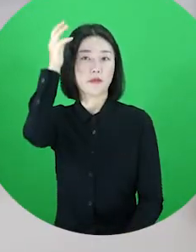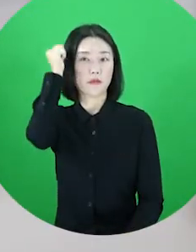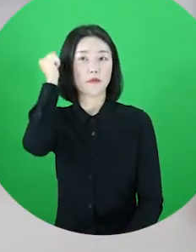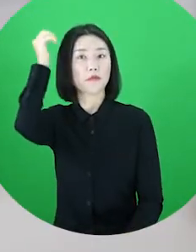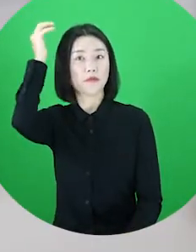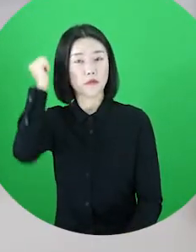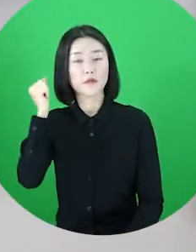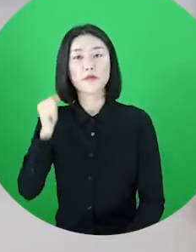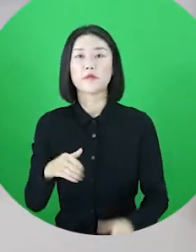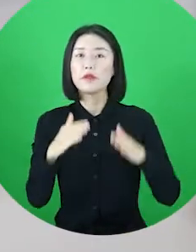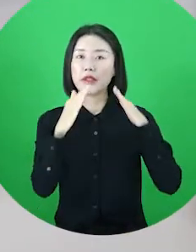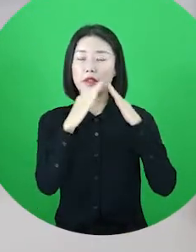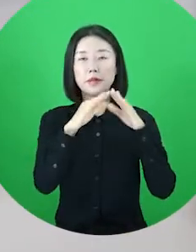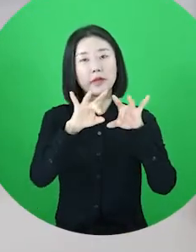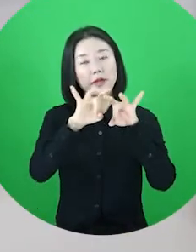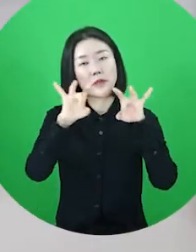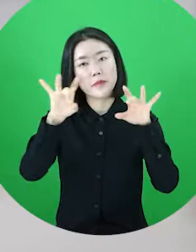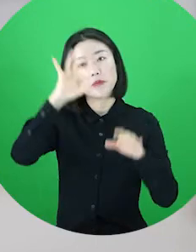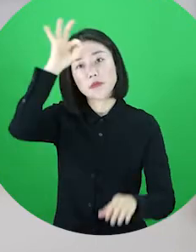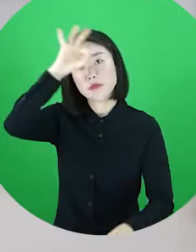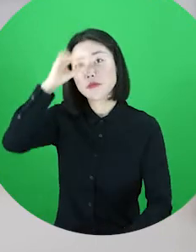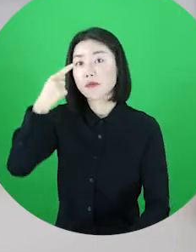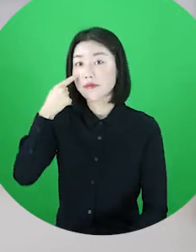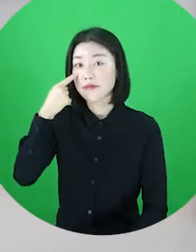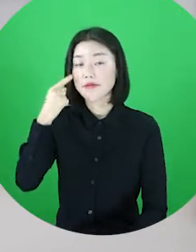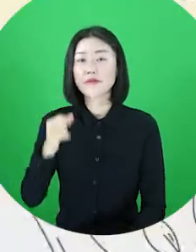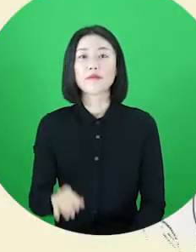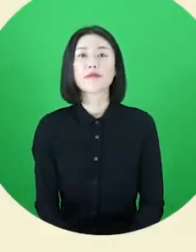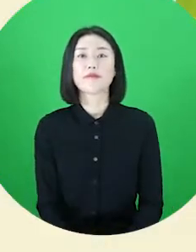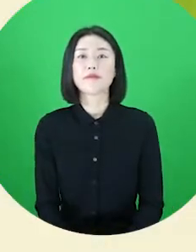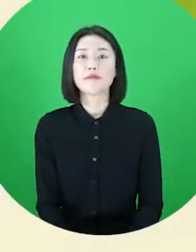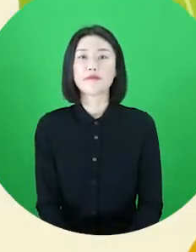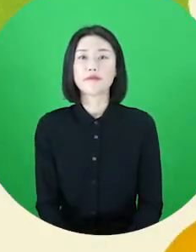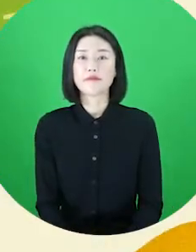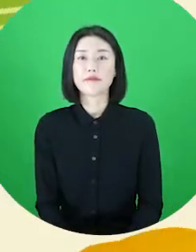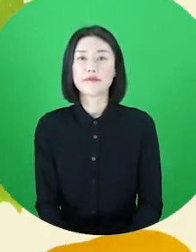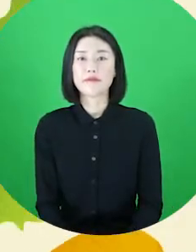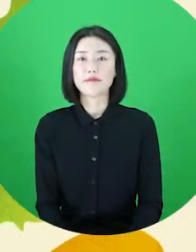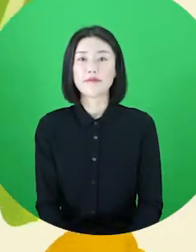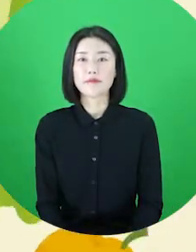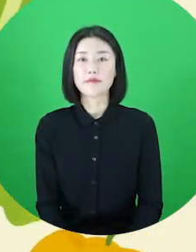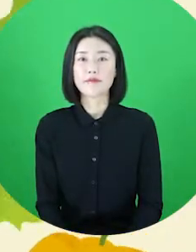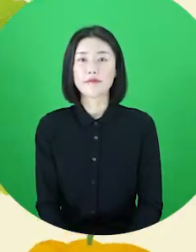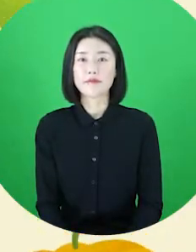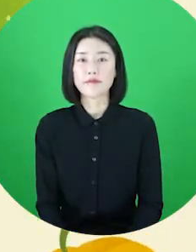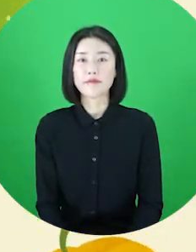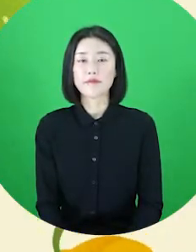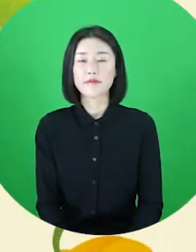듣고 집에 있는 재료를 하나씩 준비해 주세요. 재료 소개.